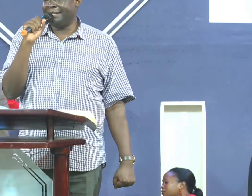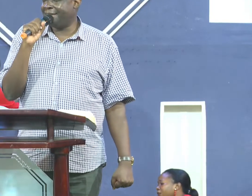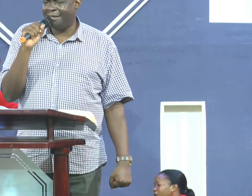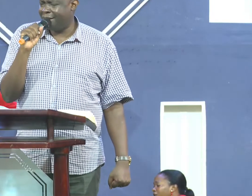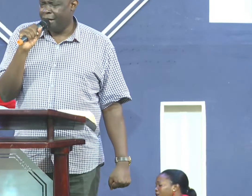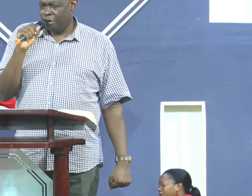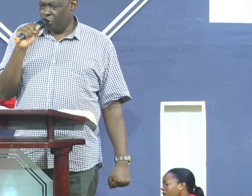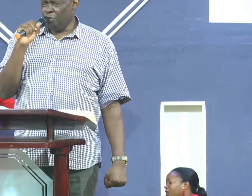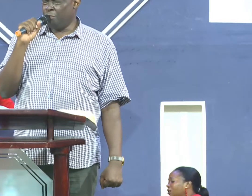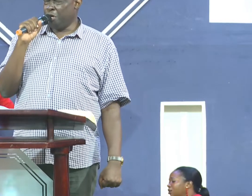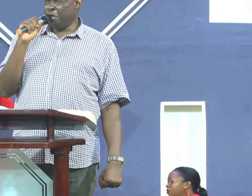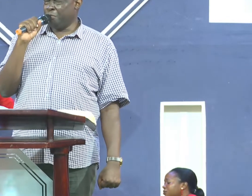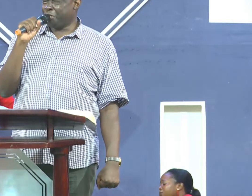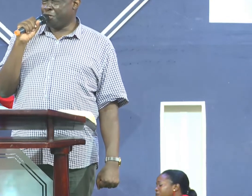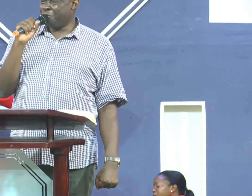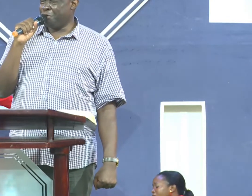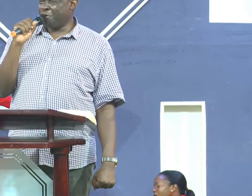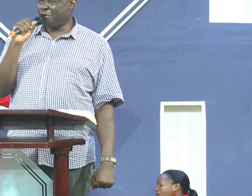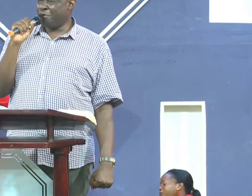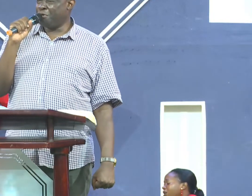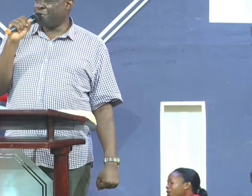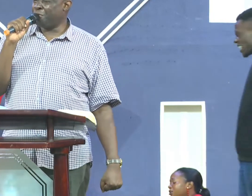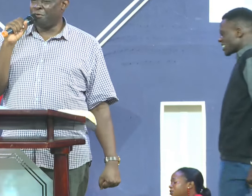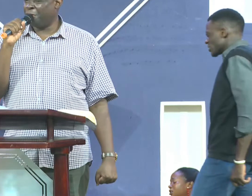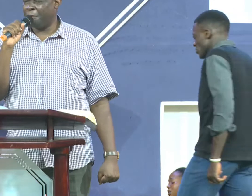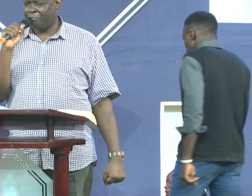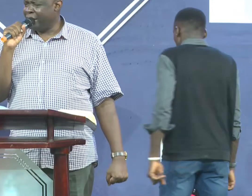nate omwoyo omutukuvu